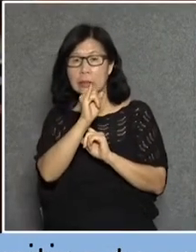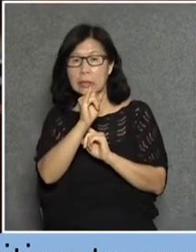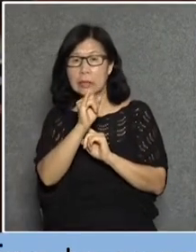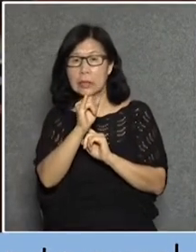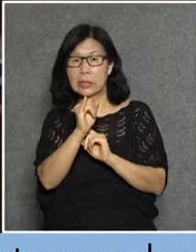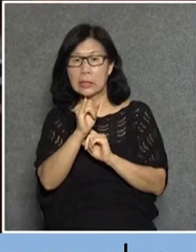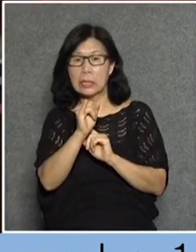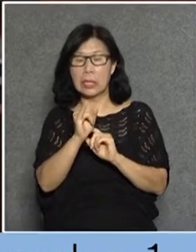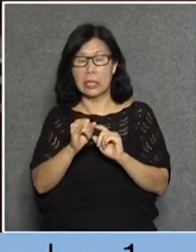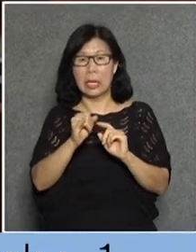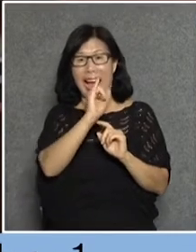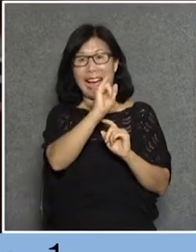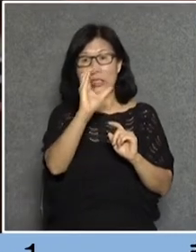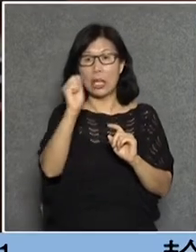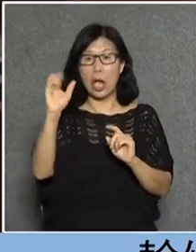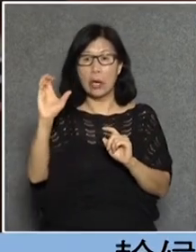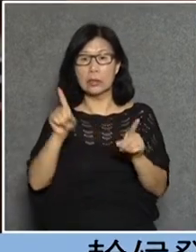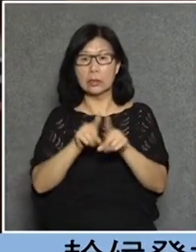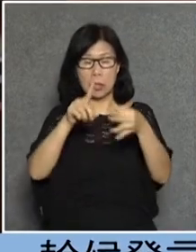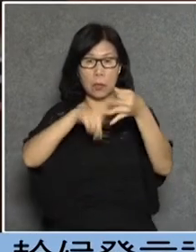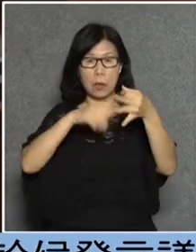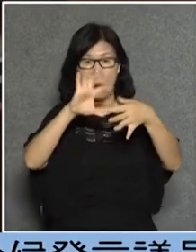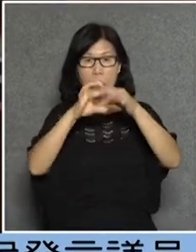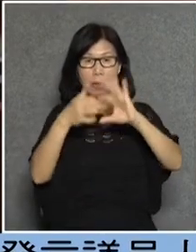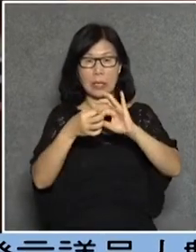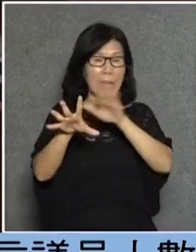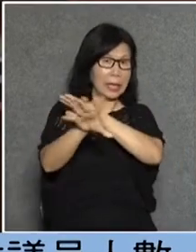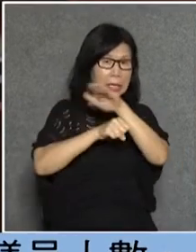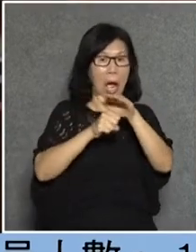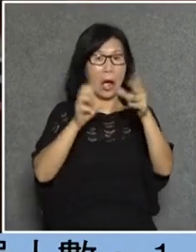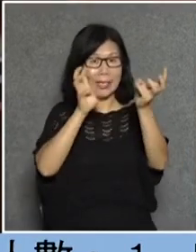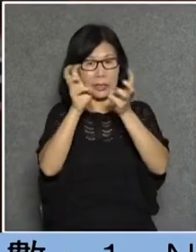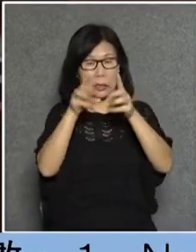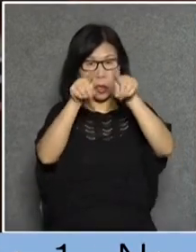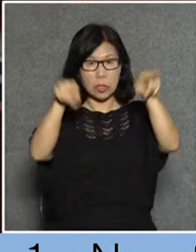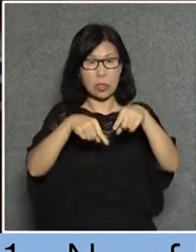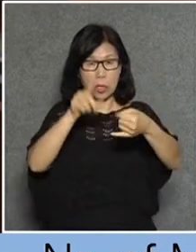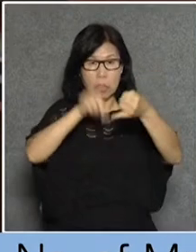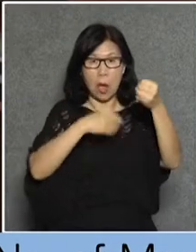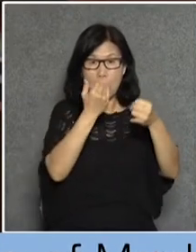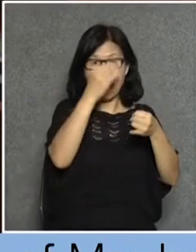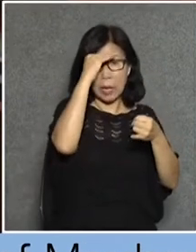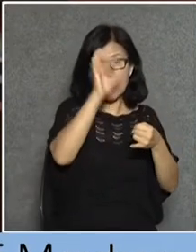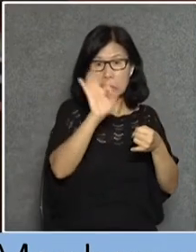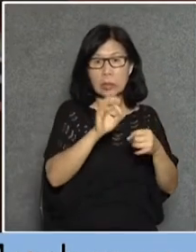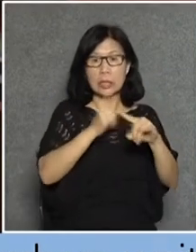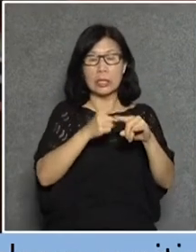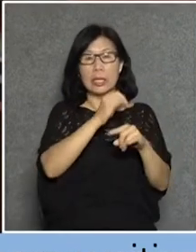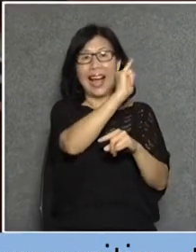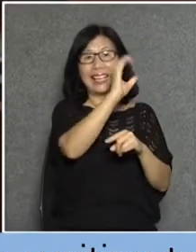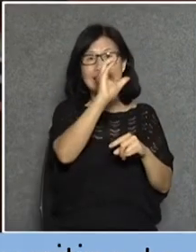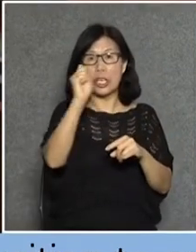呢个公署报？点解奥亚纳偷资料系唔使报警？是不用向廉署